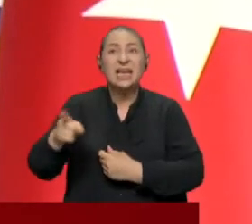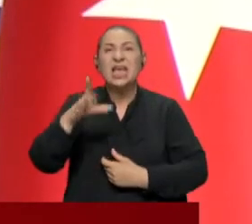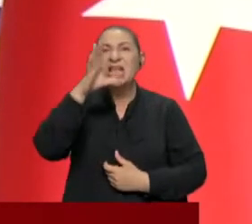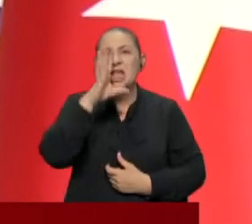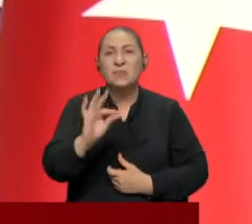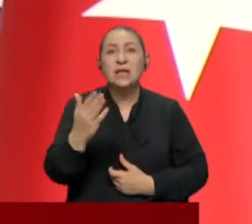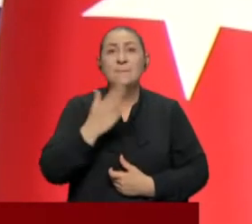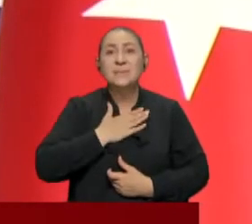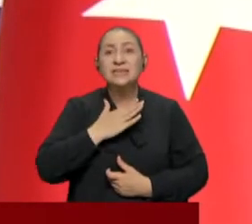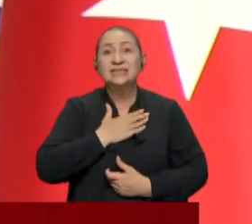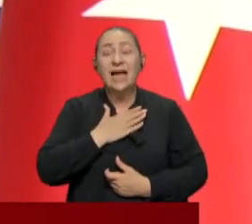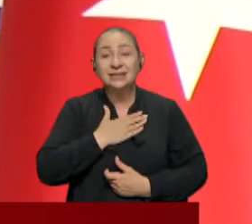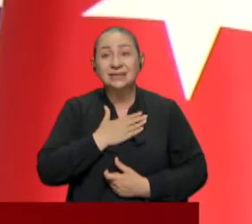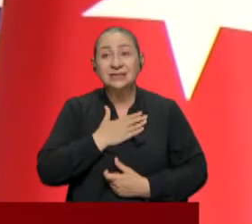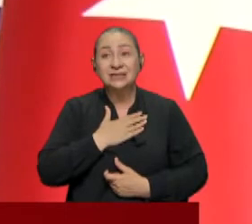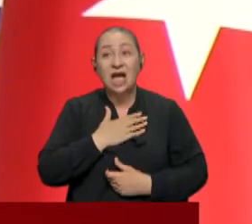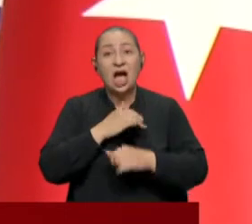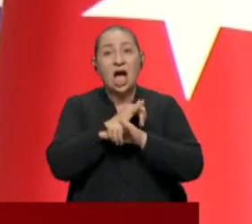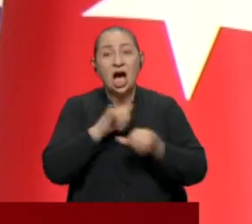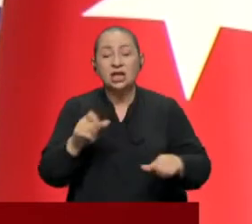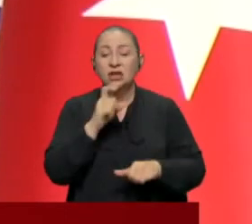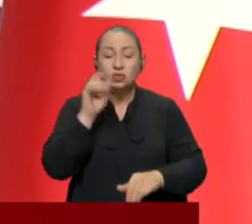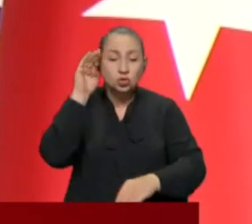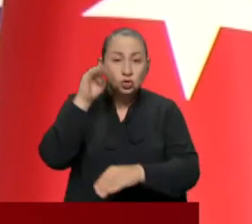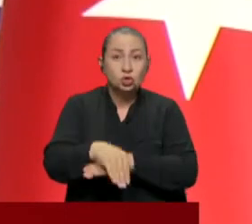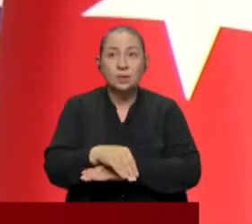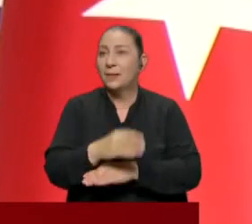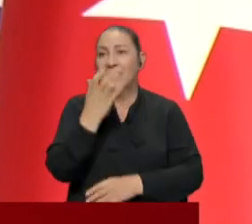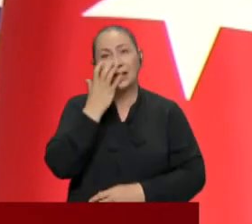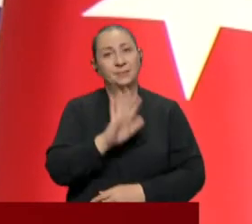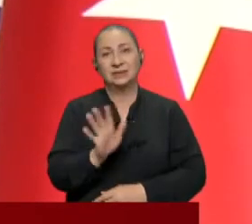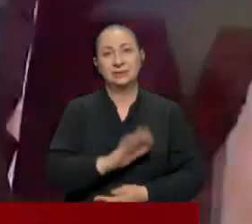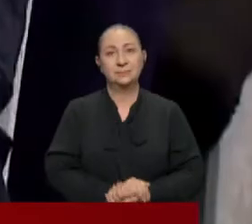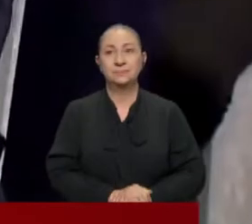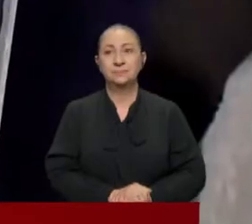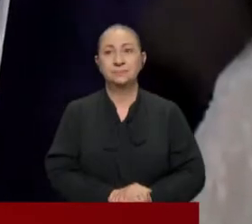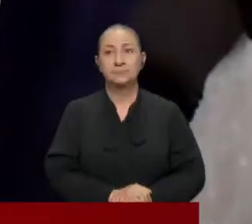kimse bizden aynı yanlışa düşmemizi beklemesin.